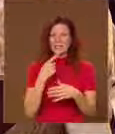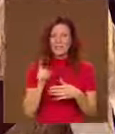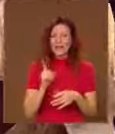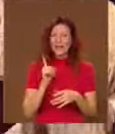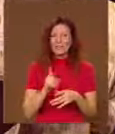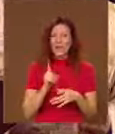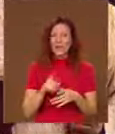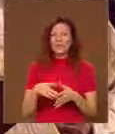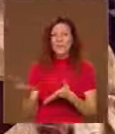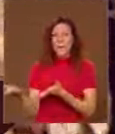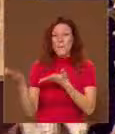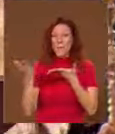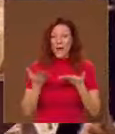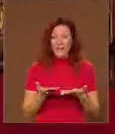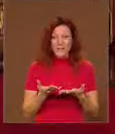избрани.